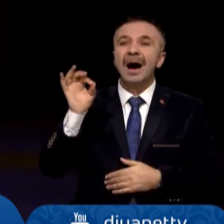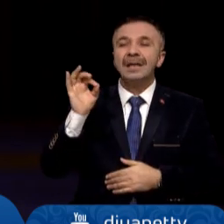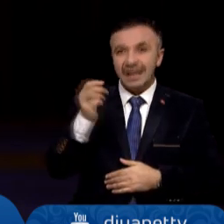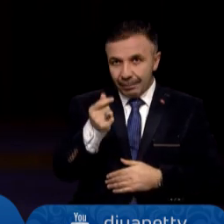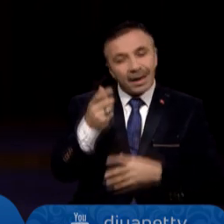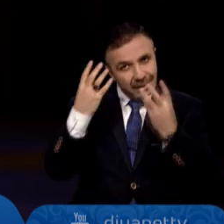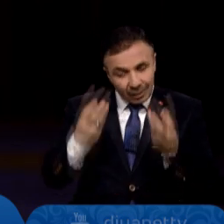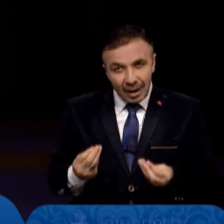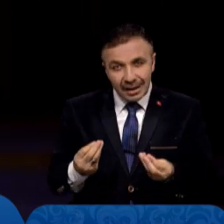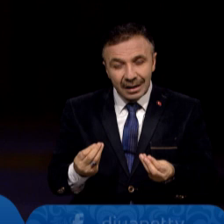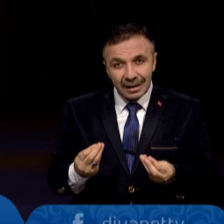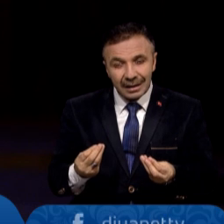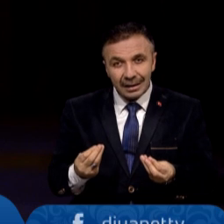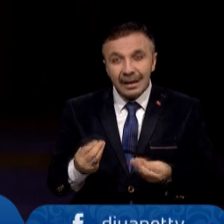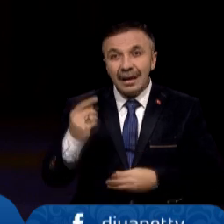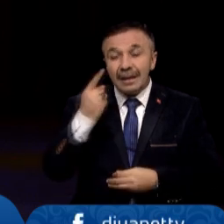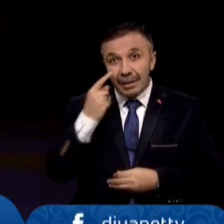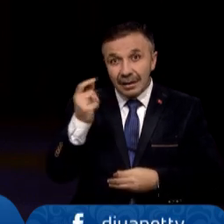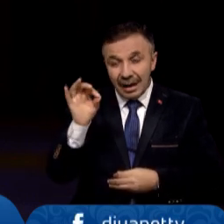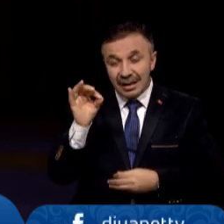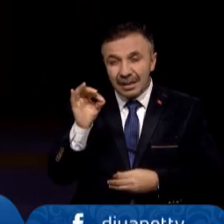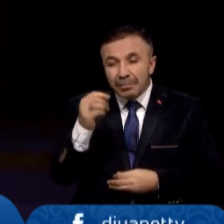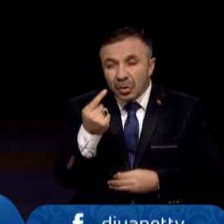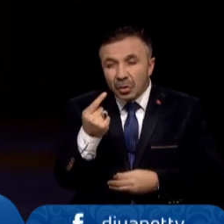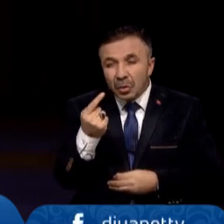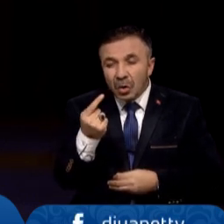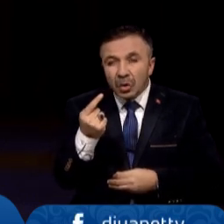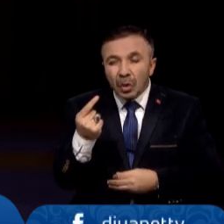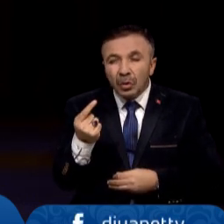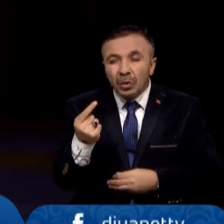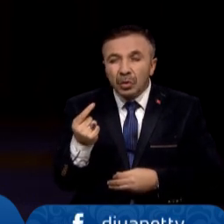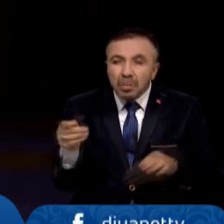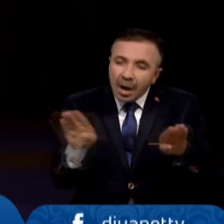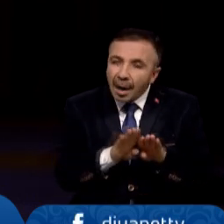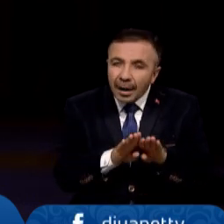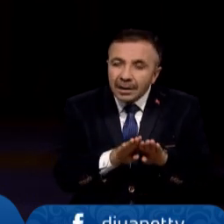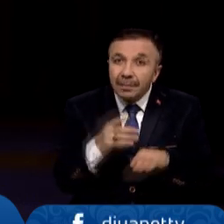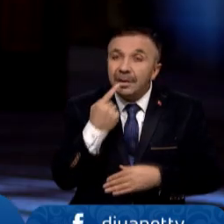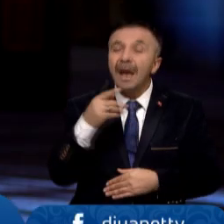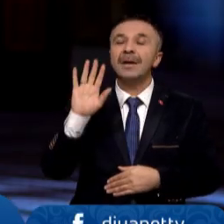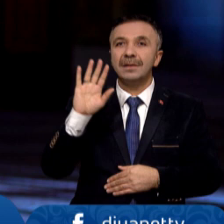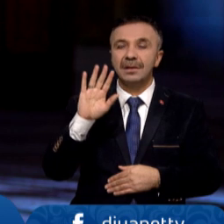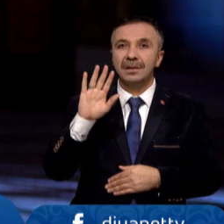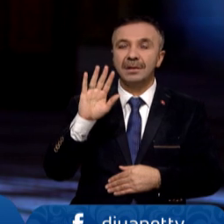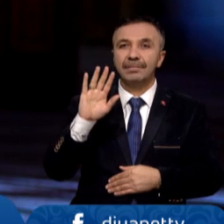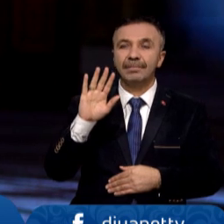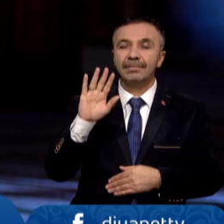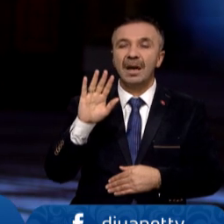hazineniz olacak Hazineyi de bir gün doldurdum kapağını kapattım diyemezsiniz